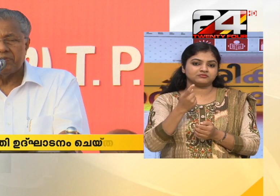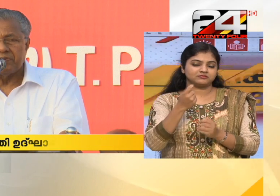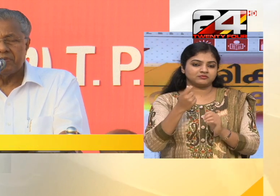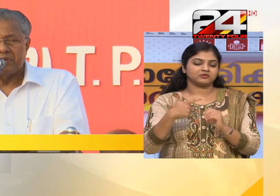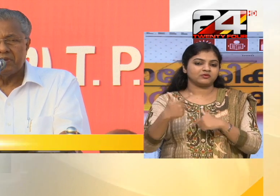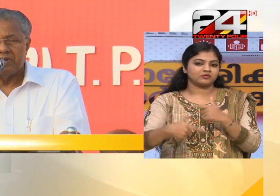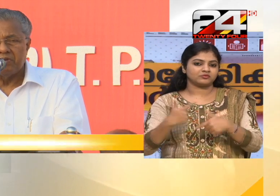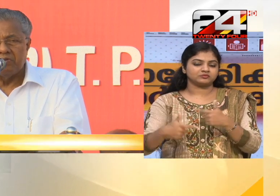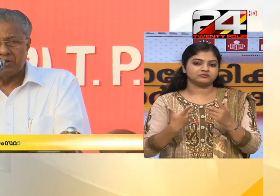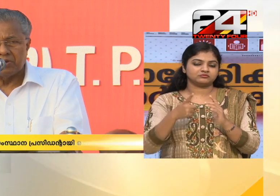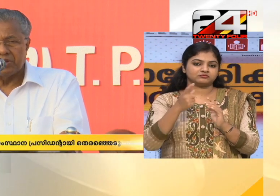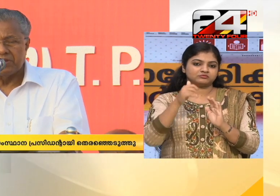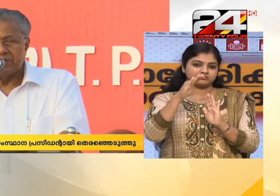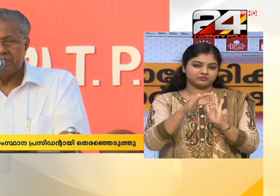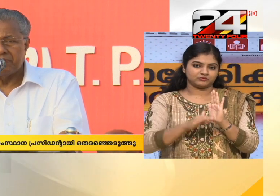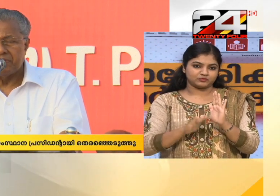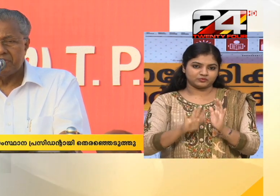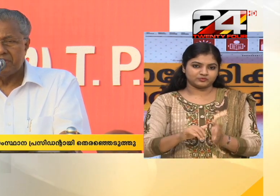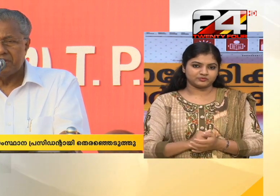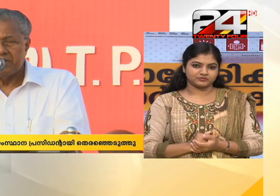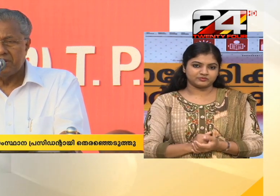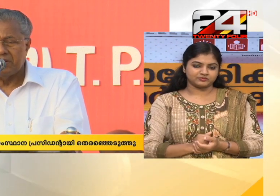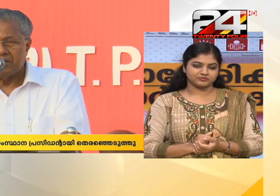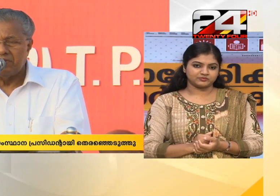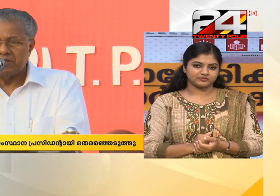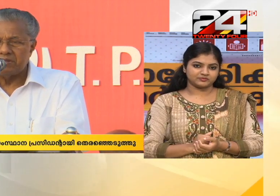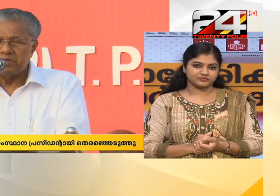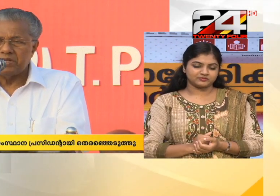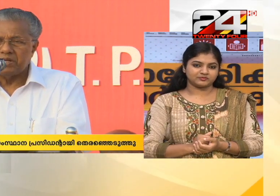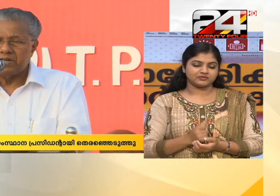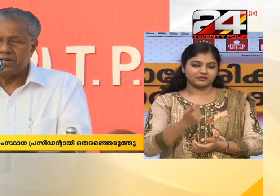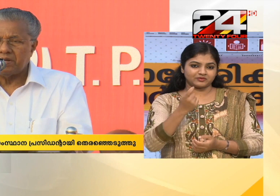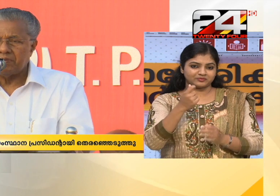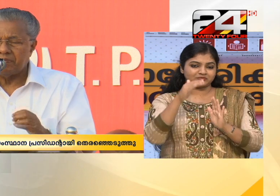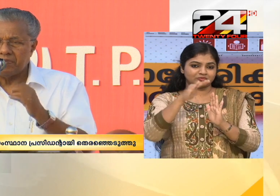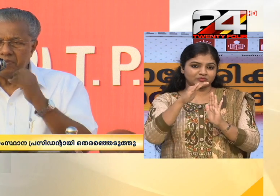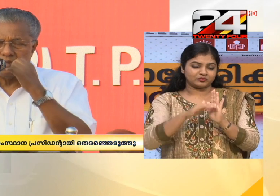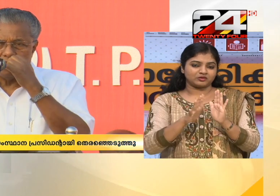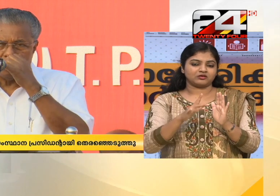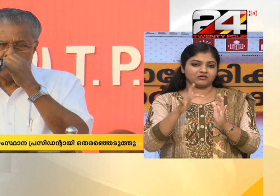തുടർച്ചയായി വില കുറയുന്നു. ഈ വില സംരക്ഷിക്കാനുള്ള